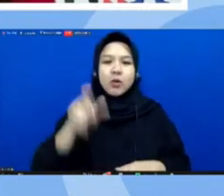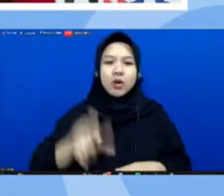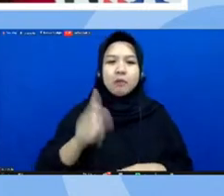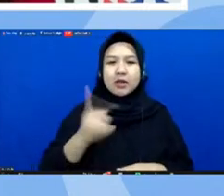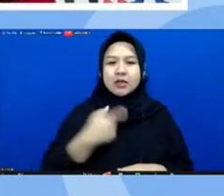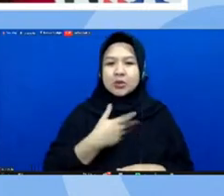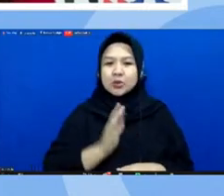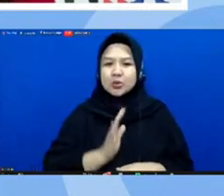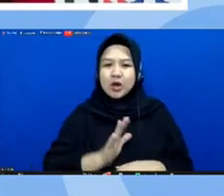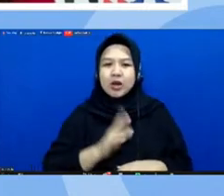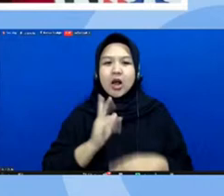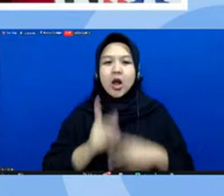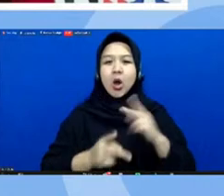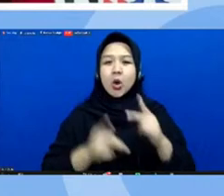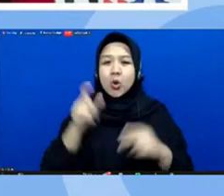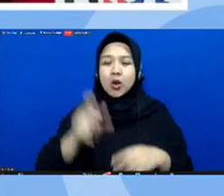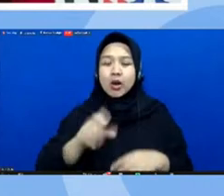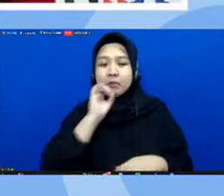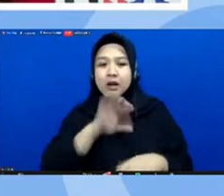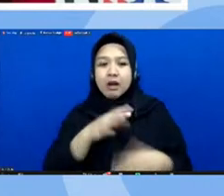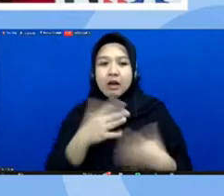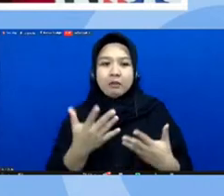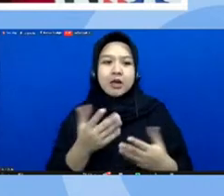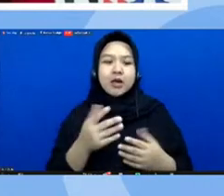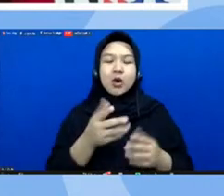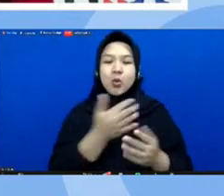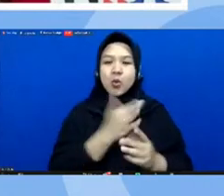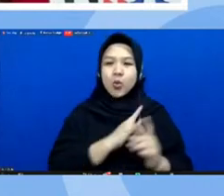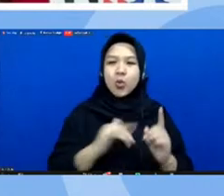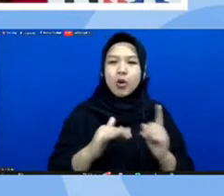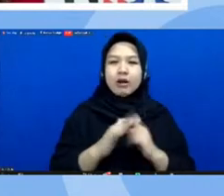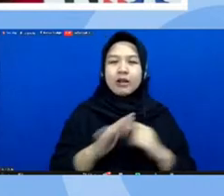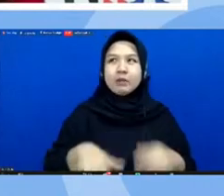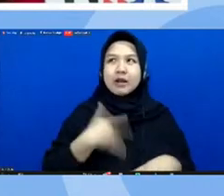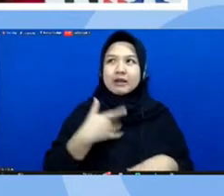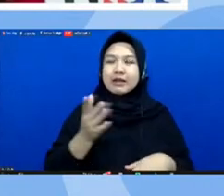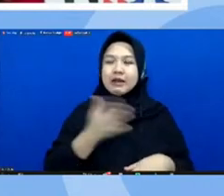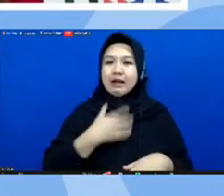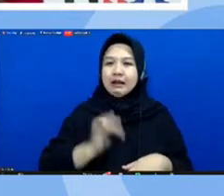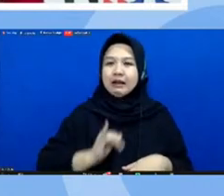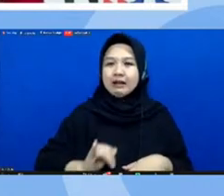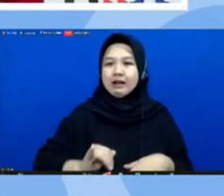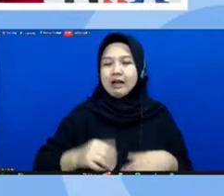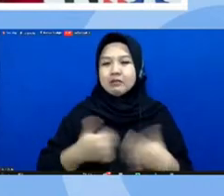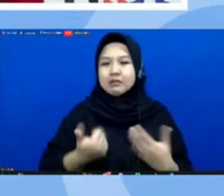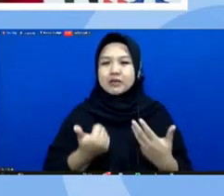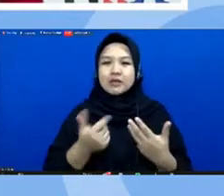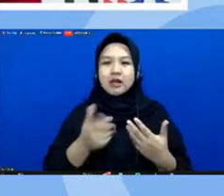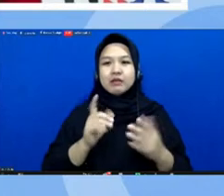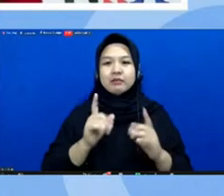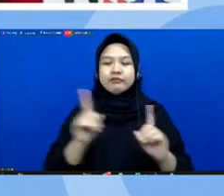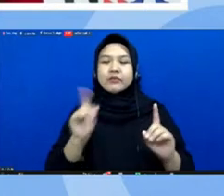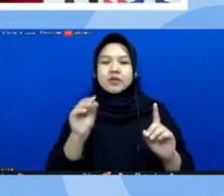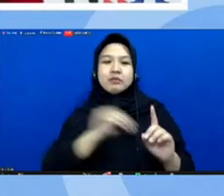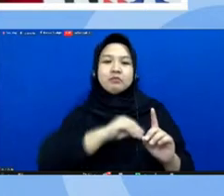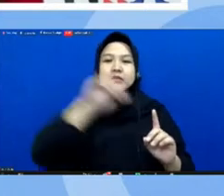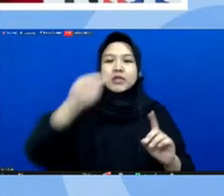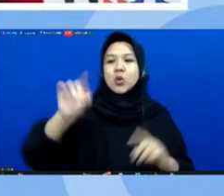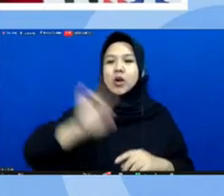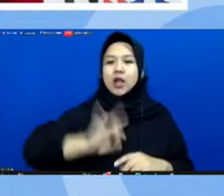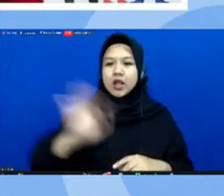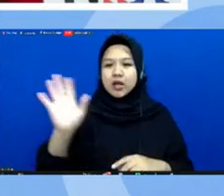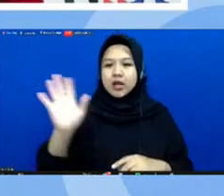kalau tiba-tiba tokoh ini berkata sesuatu yang warganya rasanya tidak enak, bisa-bisa ditinggalkan ke tokoh yang lain gitu. Jadi